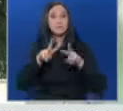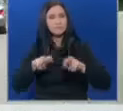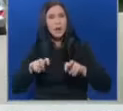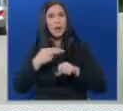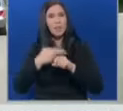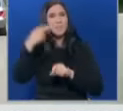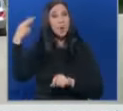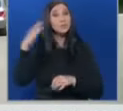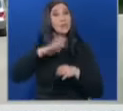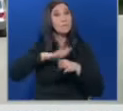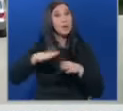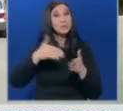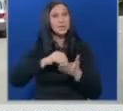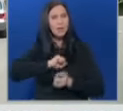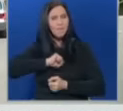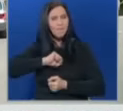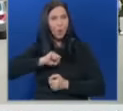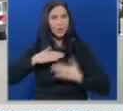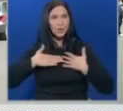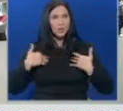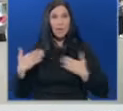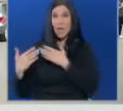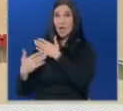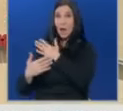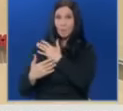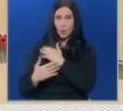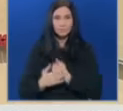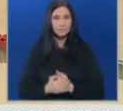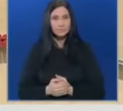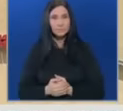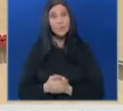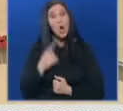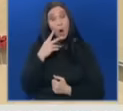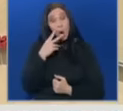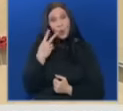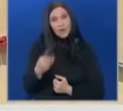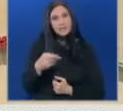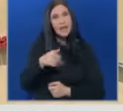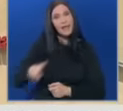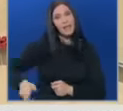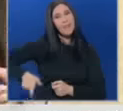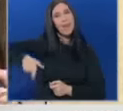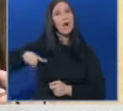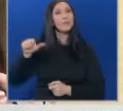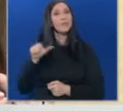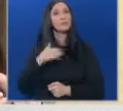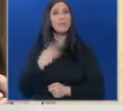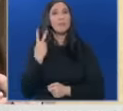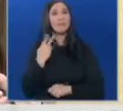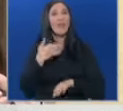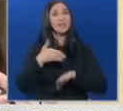в болницата в Бяла заради болки в гърдите и рамото. Оказва се, че генерал Атанасов е с две